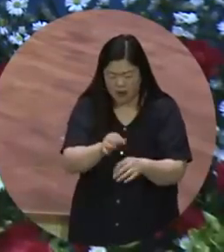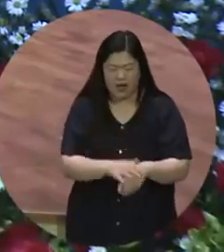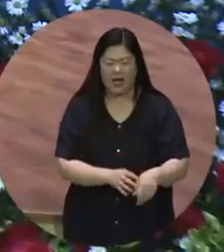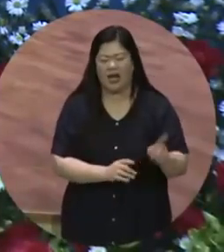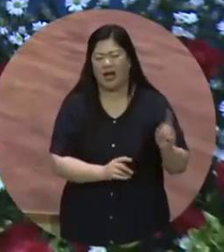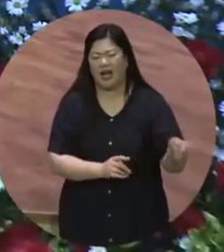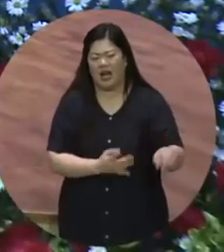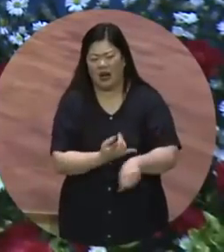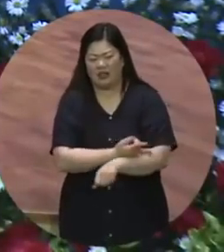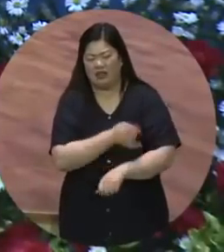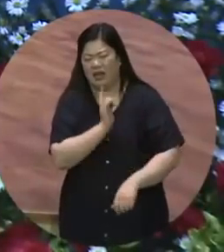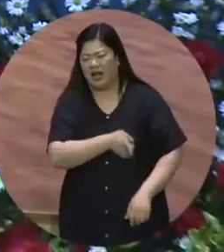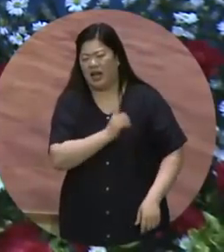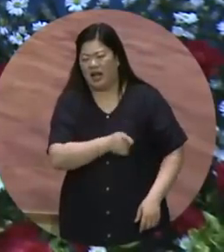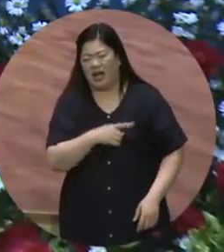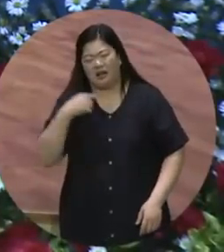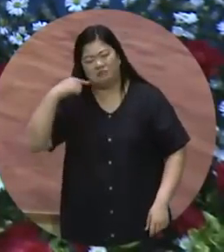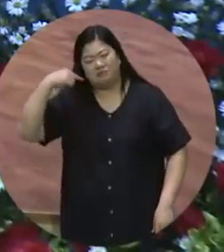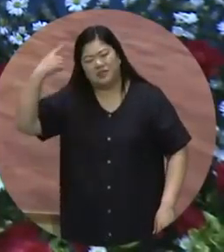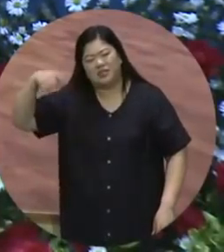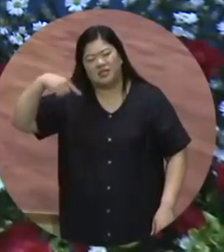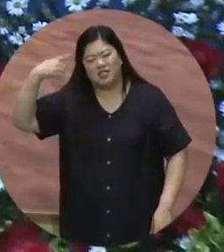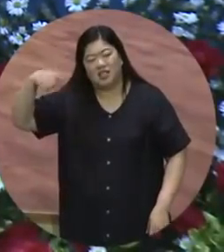표현했습니다. 미쳤다.